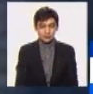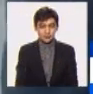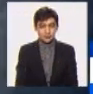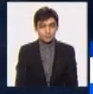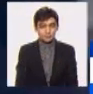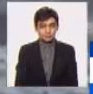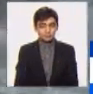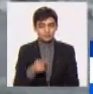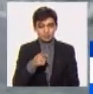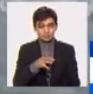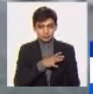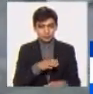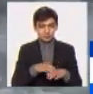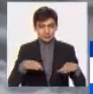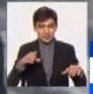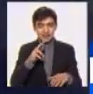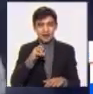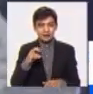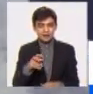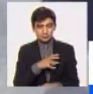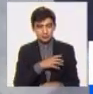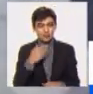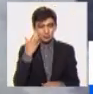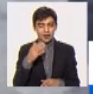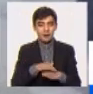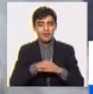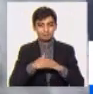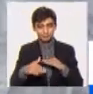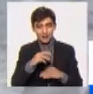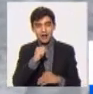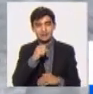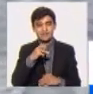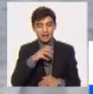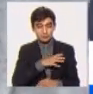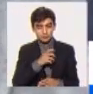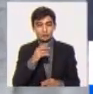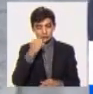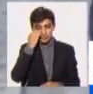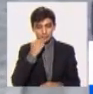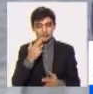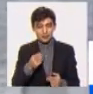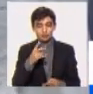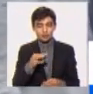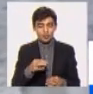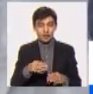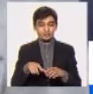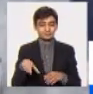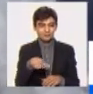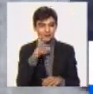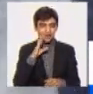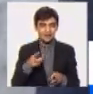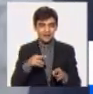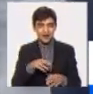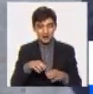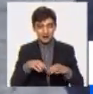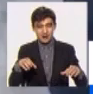Вот тут у нас были канавы. Когда постелили нам асфальт, спасибо за этот асфальт, конечно, взяли, закопали все арыки. Нам сказали, мы